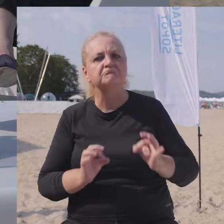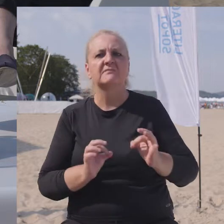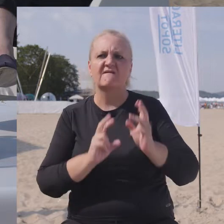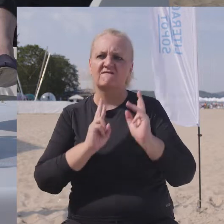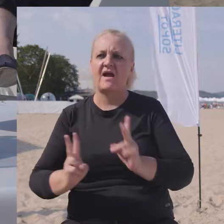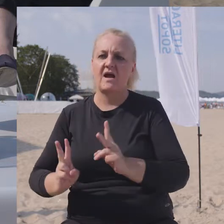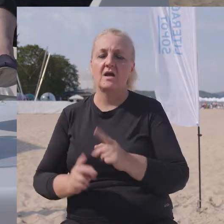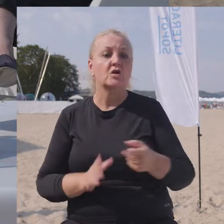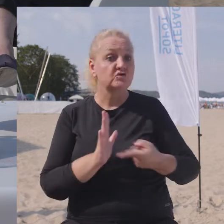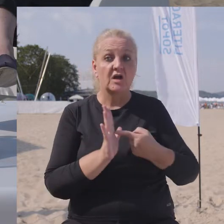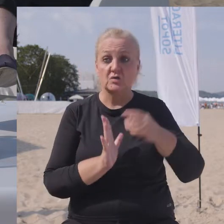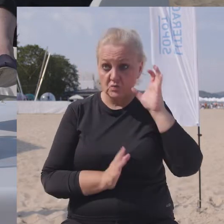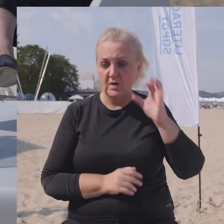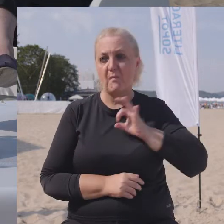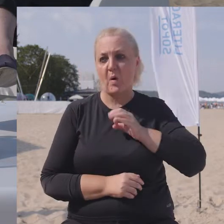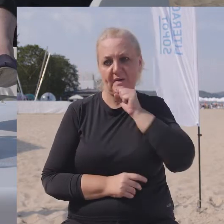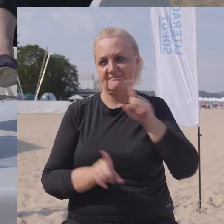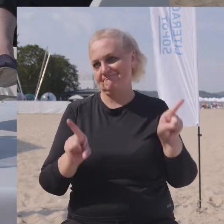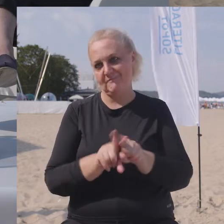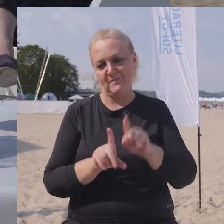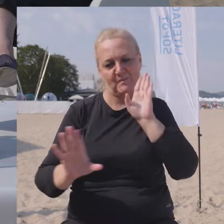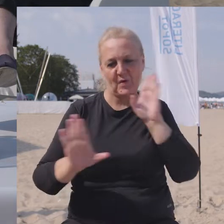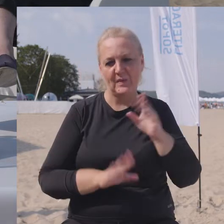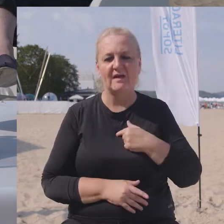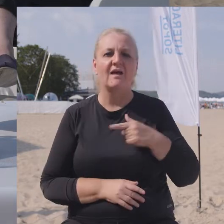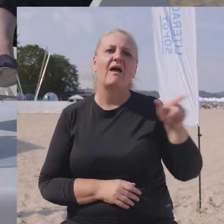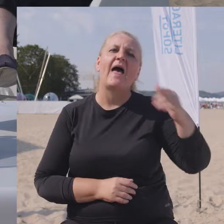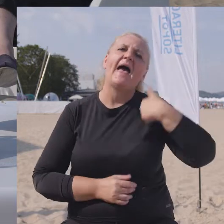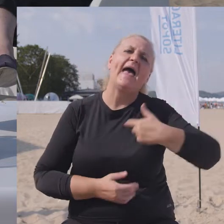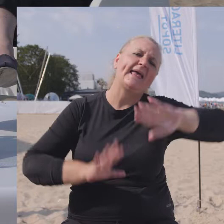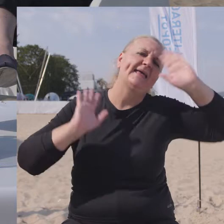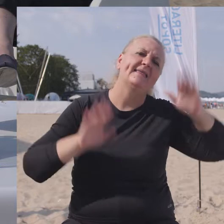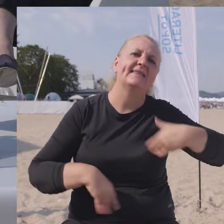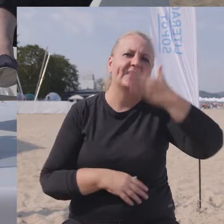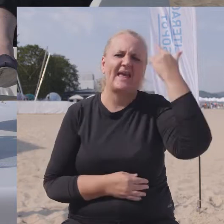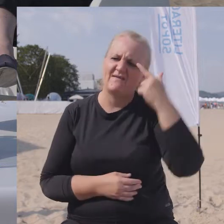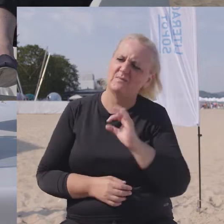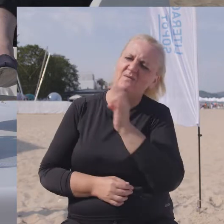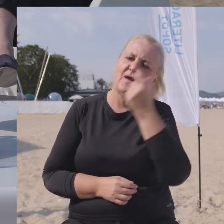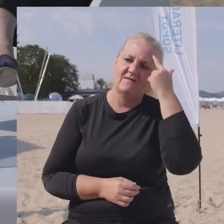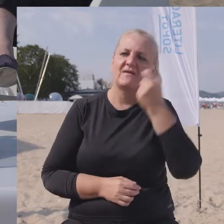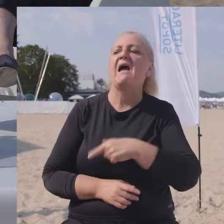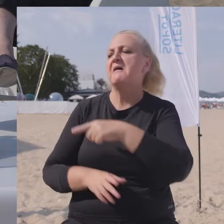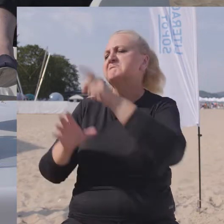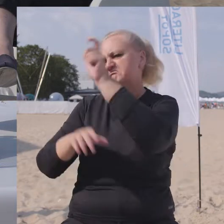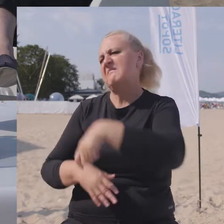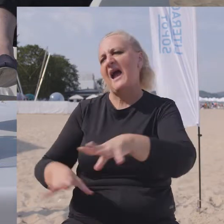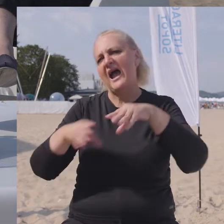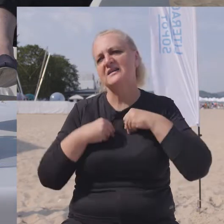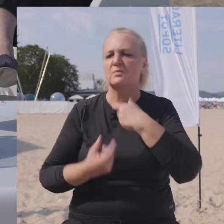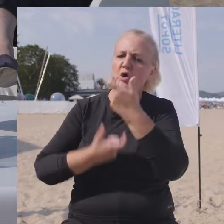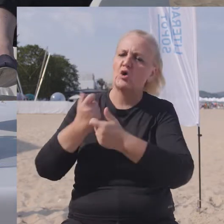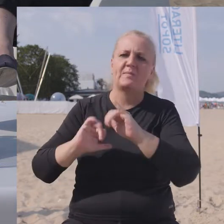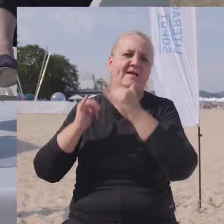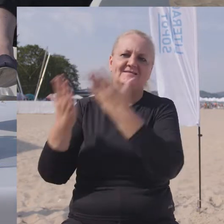zresztą często słyszałam od swoich babci, to znaczy ja tam nie wiem, tam coś sobie tam powymyślałaś, ale ja cię całą akceptuję, a rób co